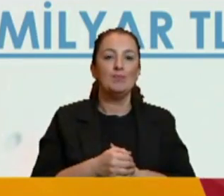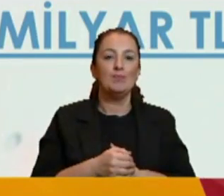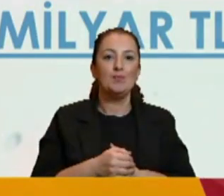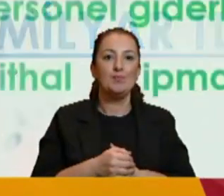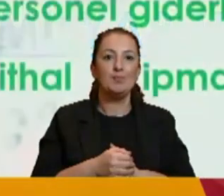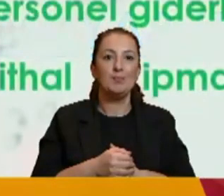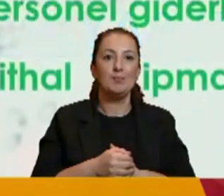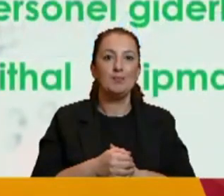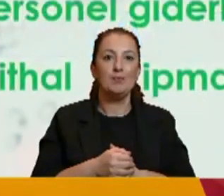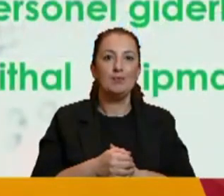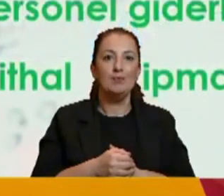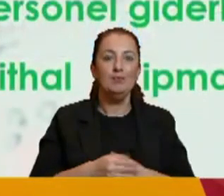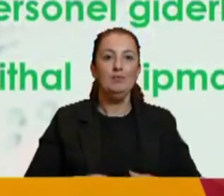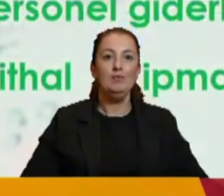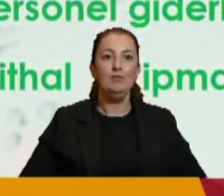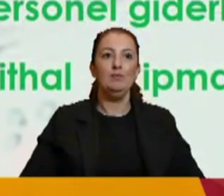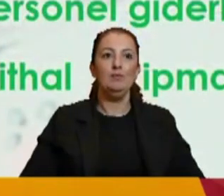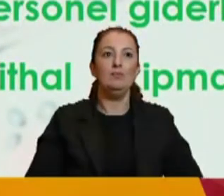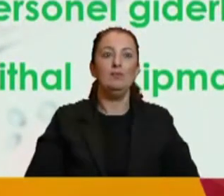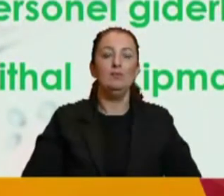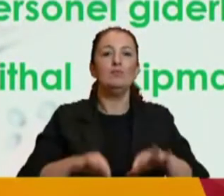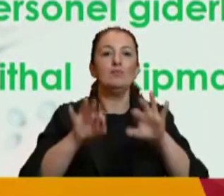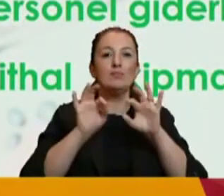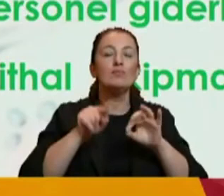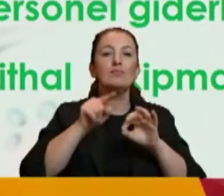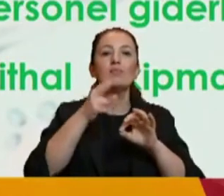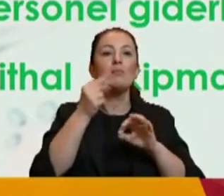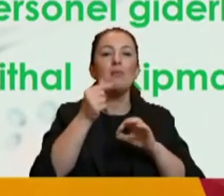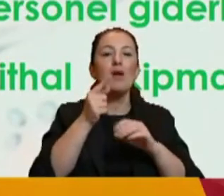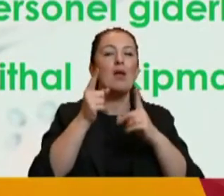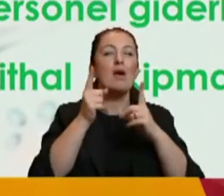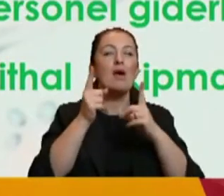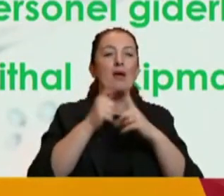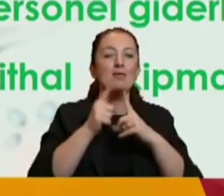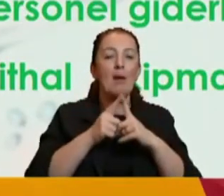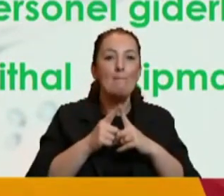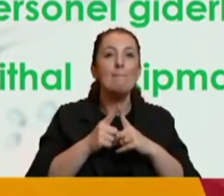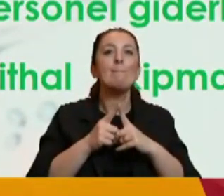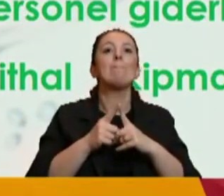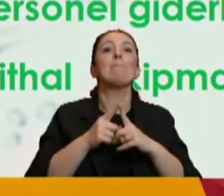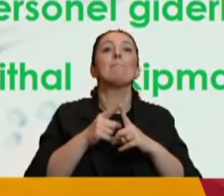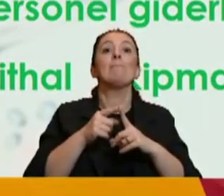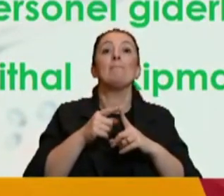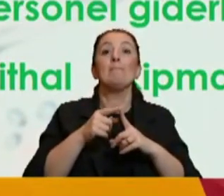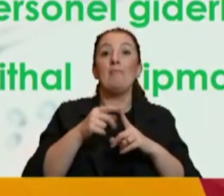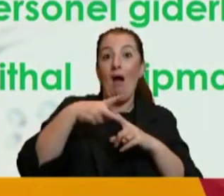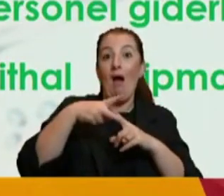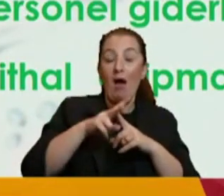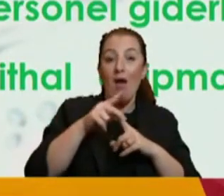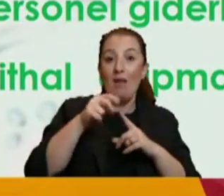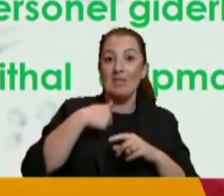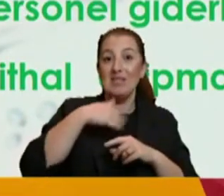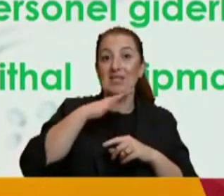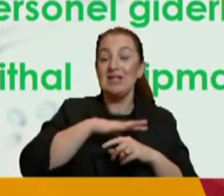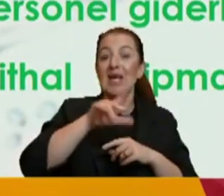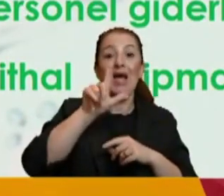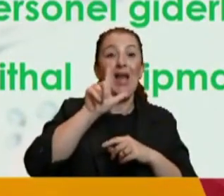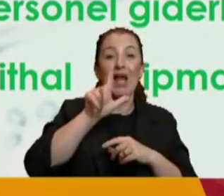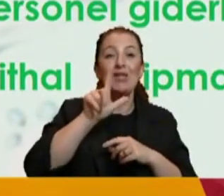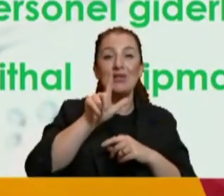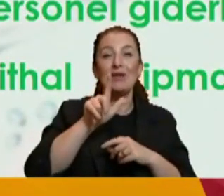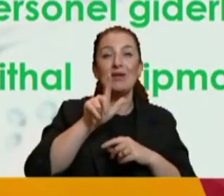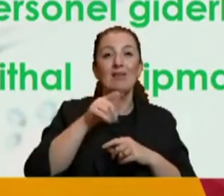4.65 Evet şimdi bu fiyat ayarlama talebimizin gerekçelerini de bir